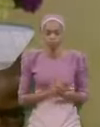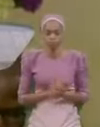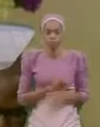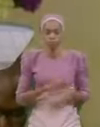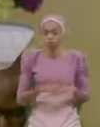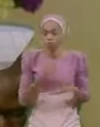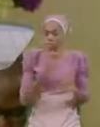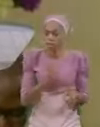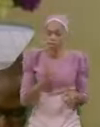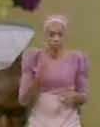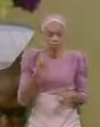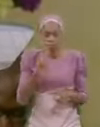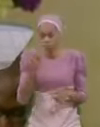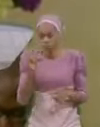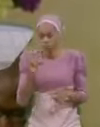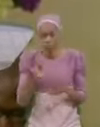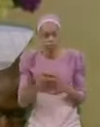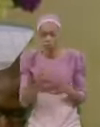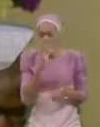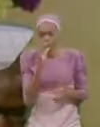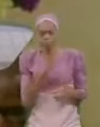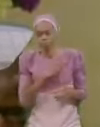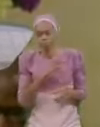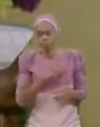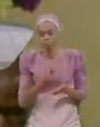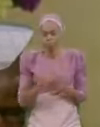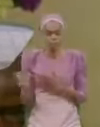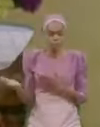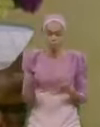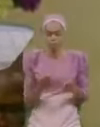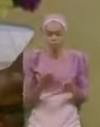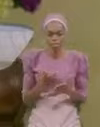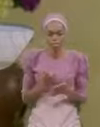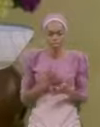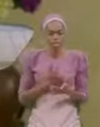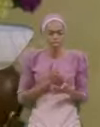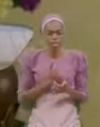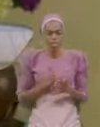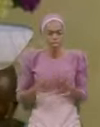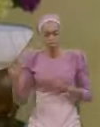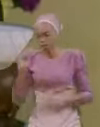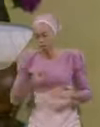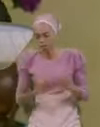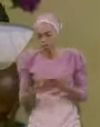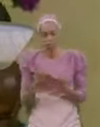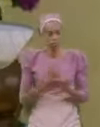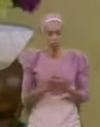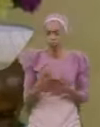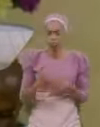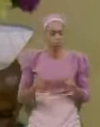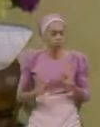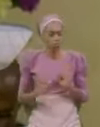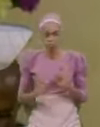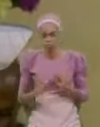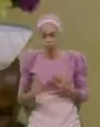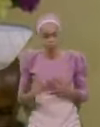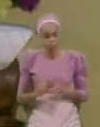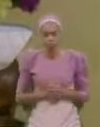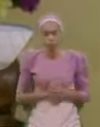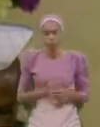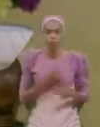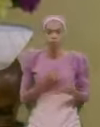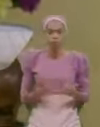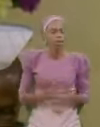pas profitables qui vont générer donc des disputes le réit que nous avons lu avant de passer au 2e point vous voyez ce